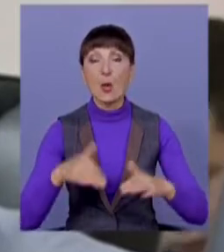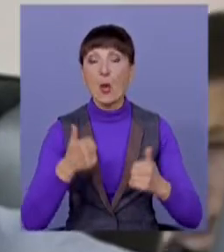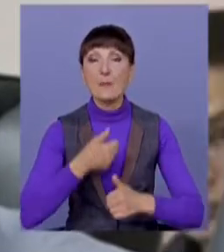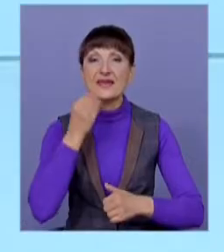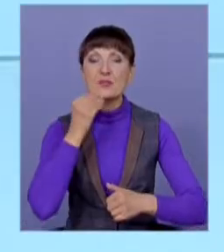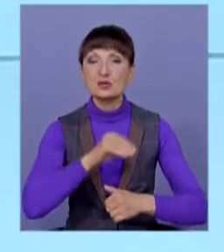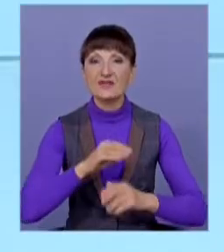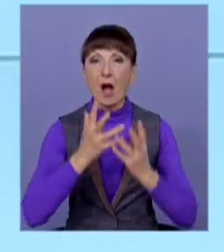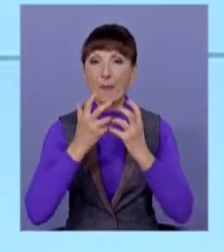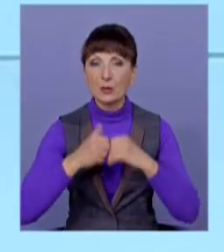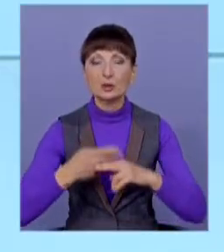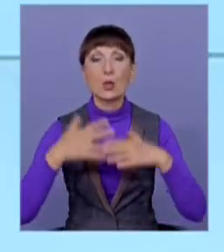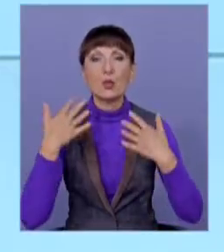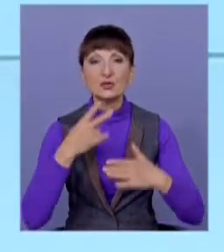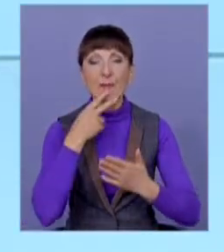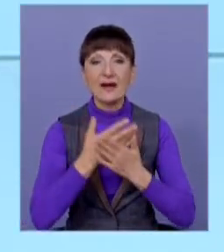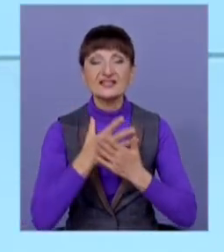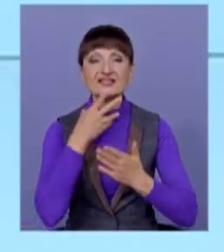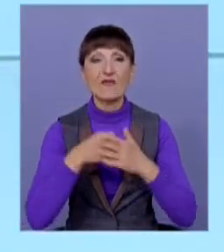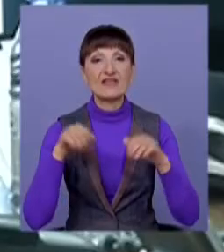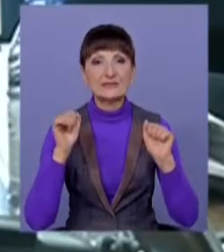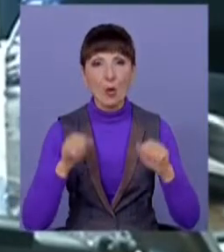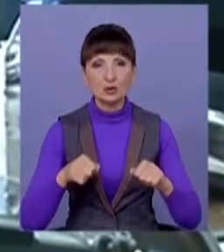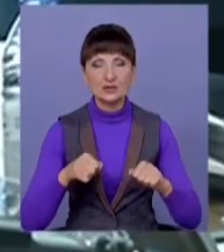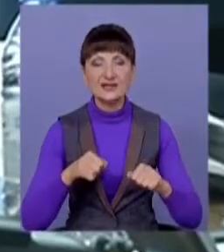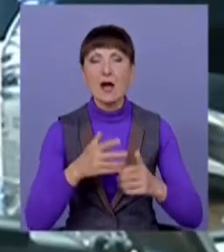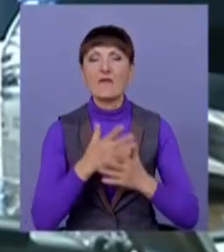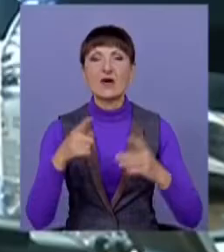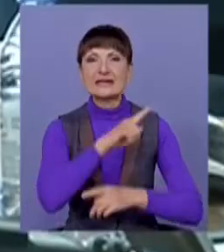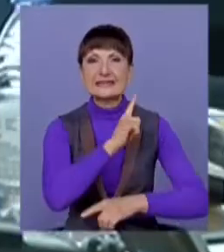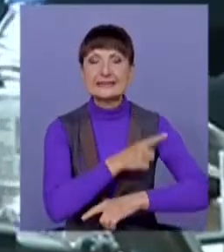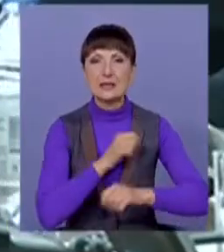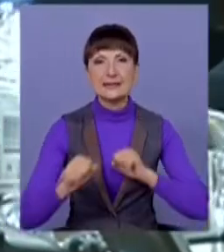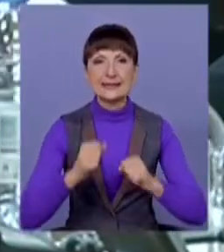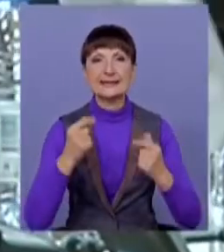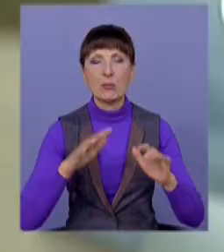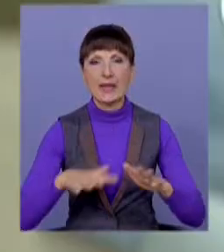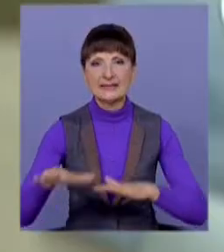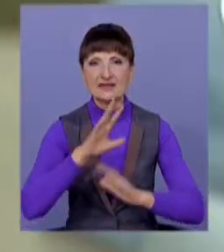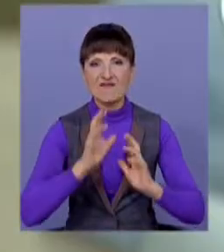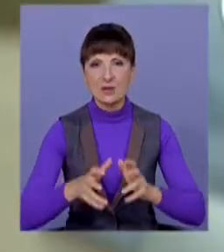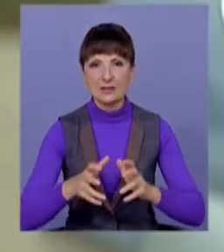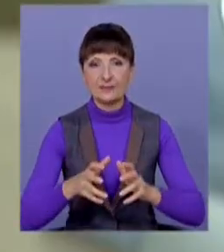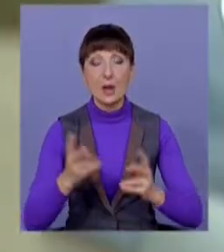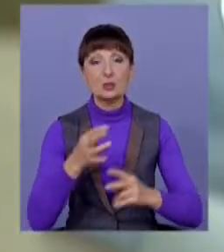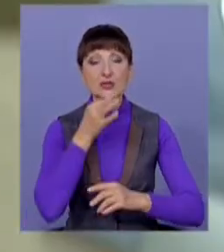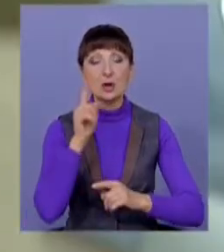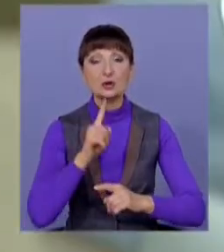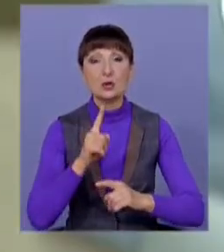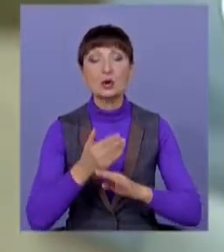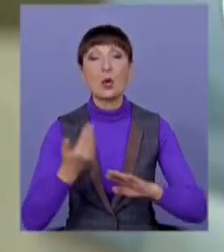преимуществах оборудования, которое уже показало свои возможности в наиболее сейсмоопасных регионах мира. Стоит отметить,